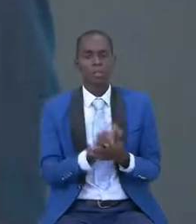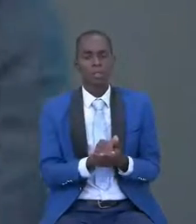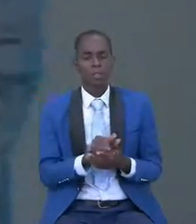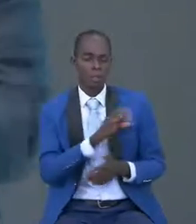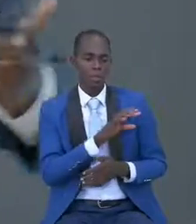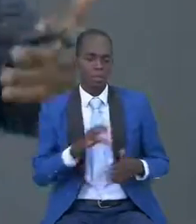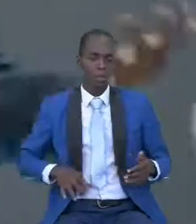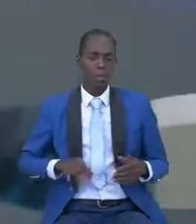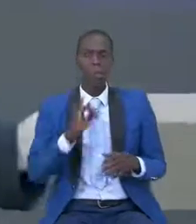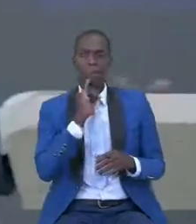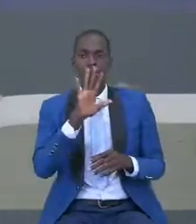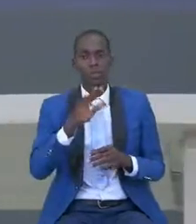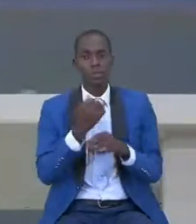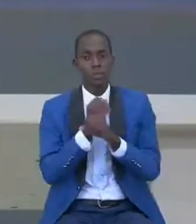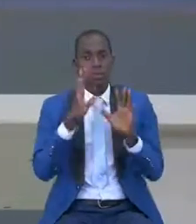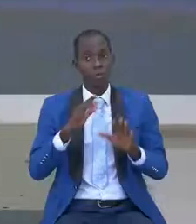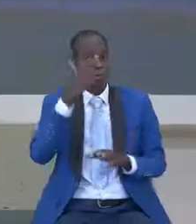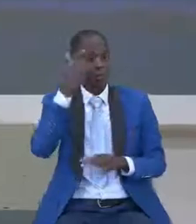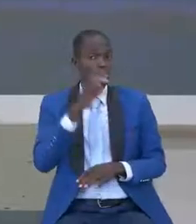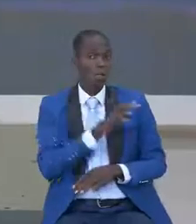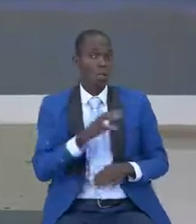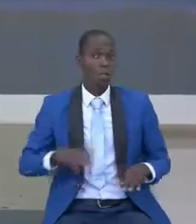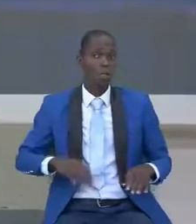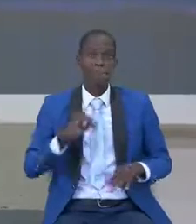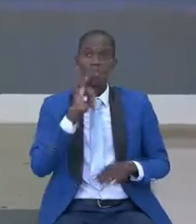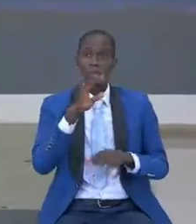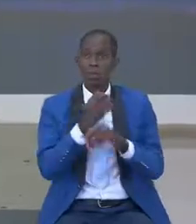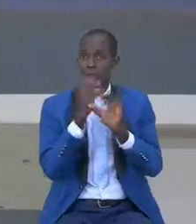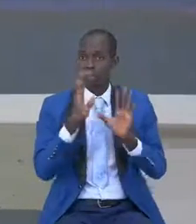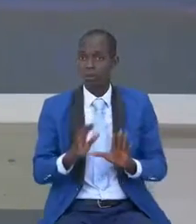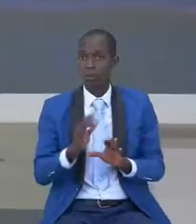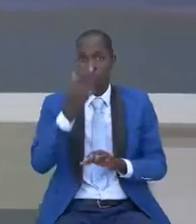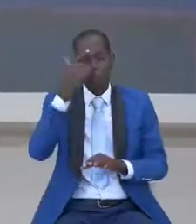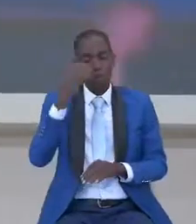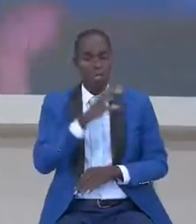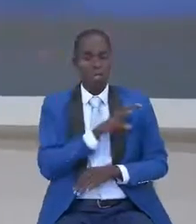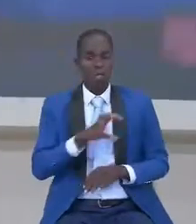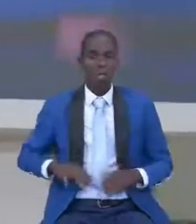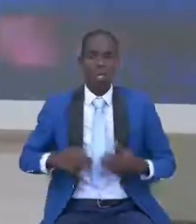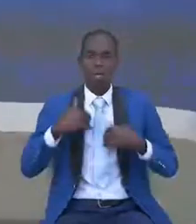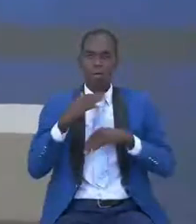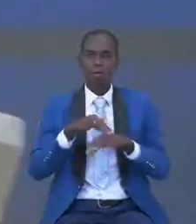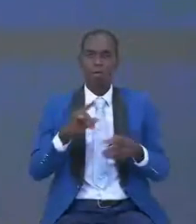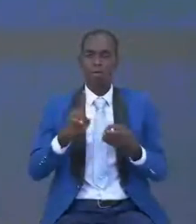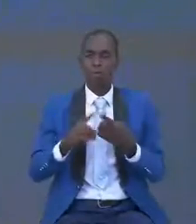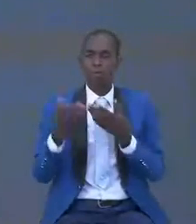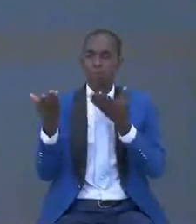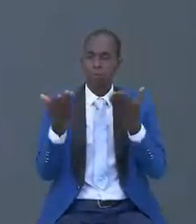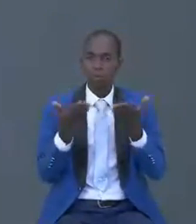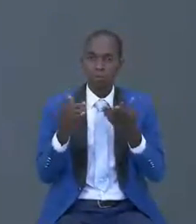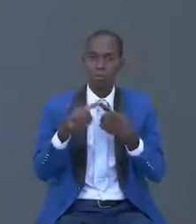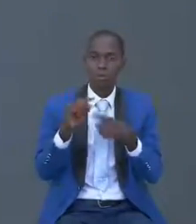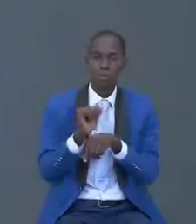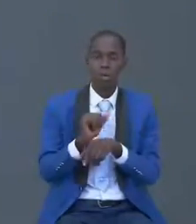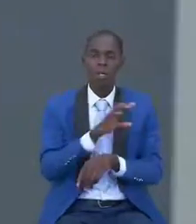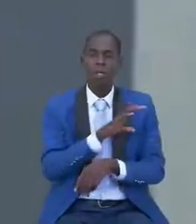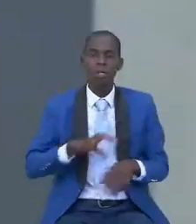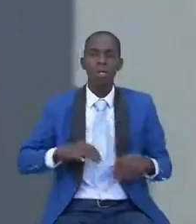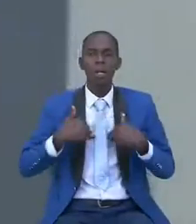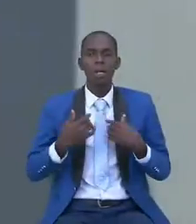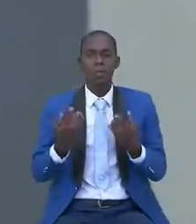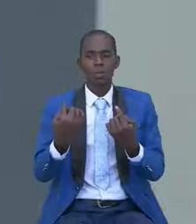sauveur. Parce que Christ t'a appelé dans le service. Et Christ t'a appelé à faire quelque